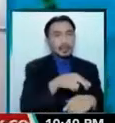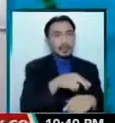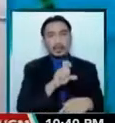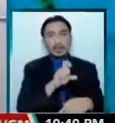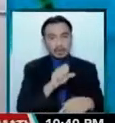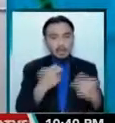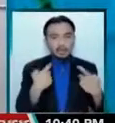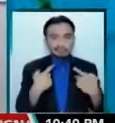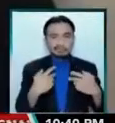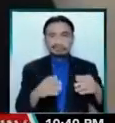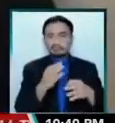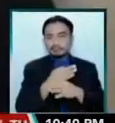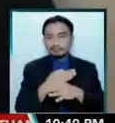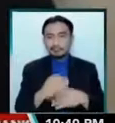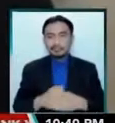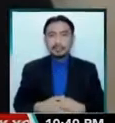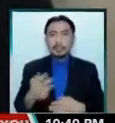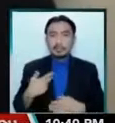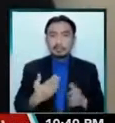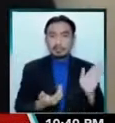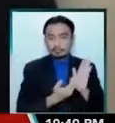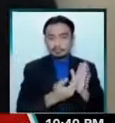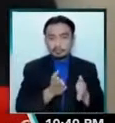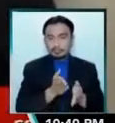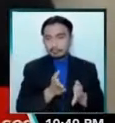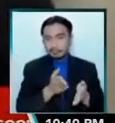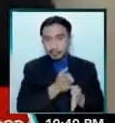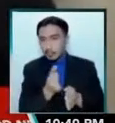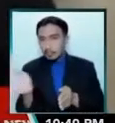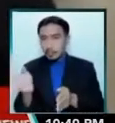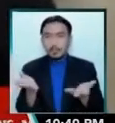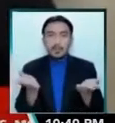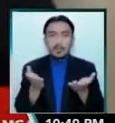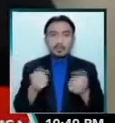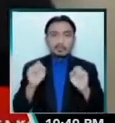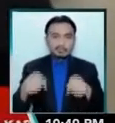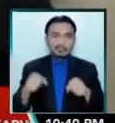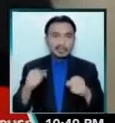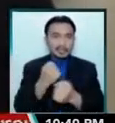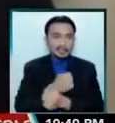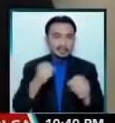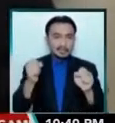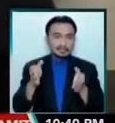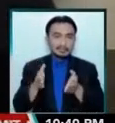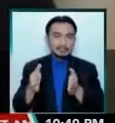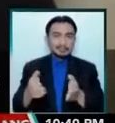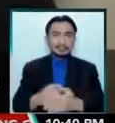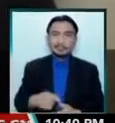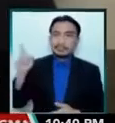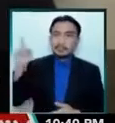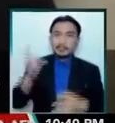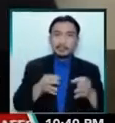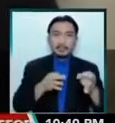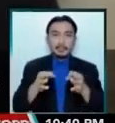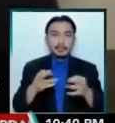rerouting scheme ang MMDA. Always the first quarter of the year, yan ang hindi masyado natapatating ng mga goods, no?